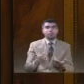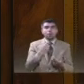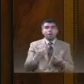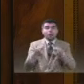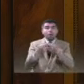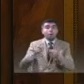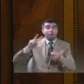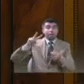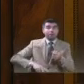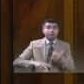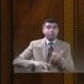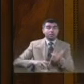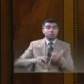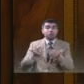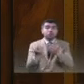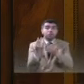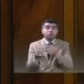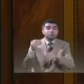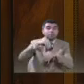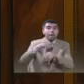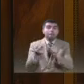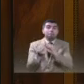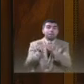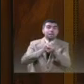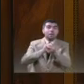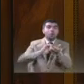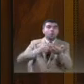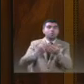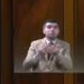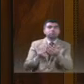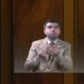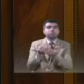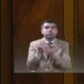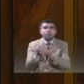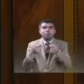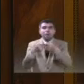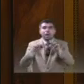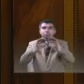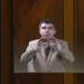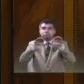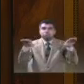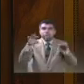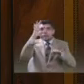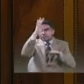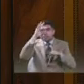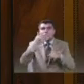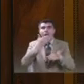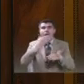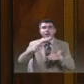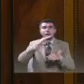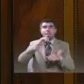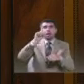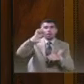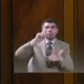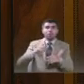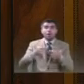استراتيجيات فعالة تمكننا من تثبيت استقرارنا الاقتصادي والمالي على غرار الاستقرار السياسي التي تنعم به بلادنا بفضل